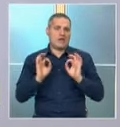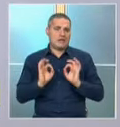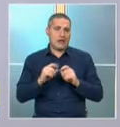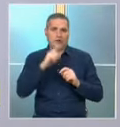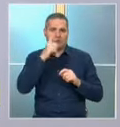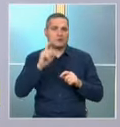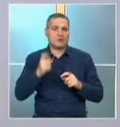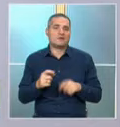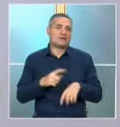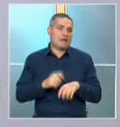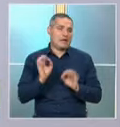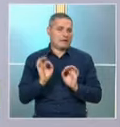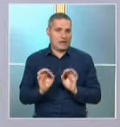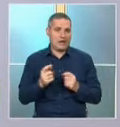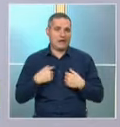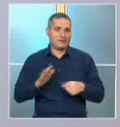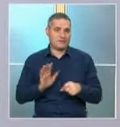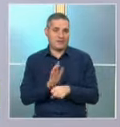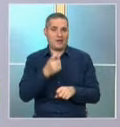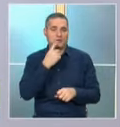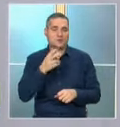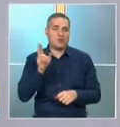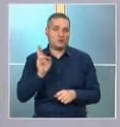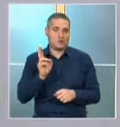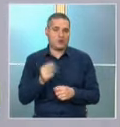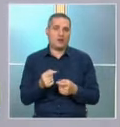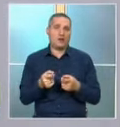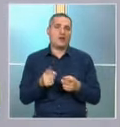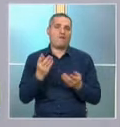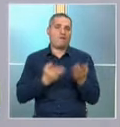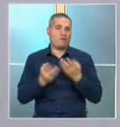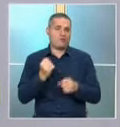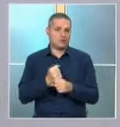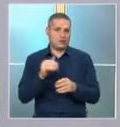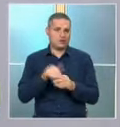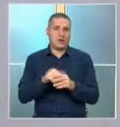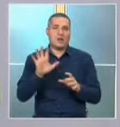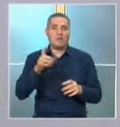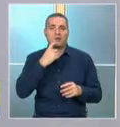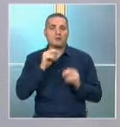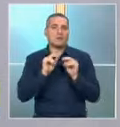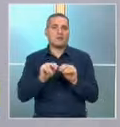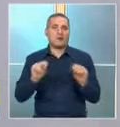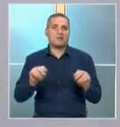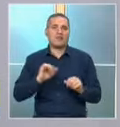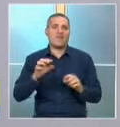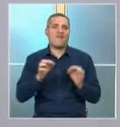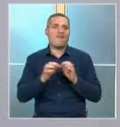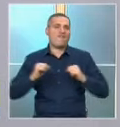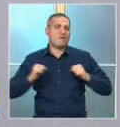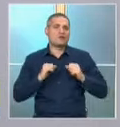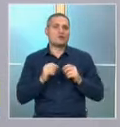госпожо Георгиева? Така е. Значи аз съм 15-та година учител в училището. От 5 години преподавам и